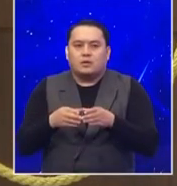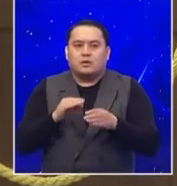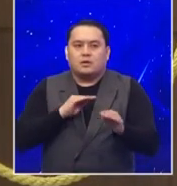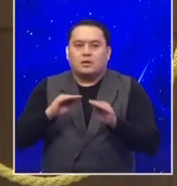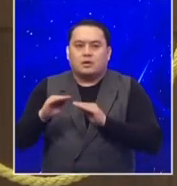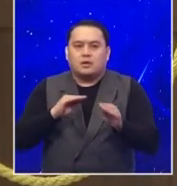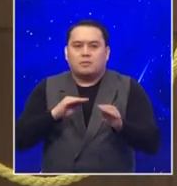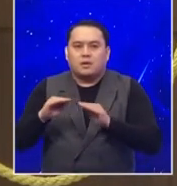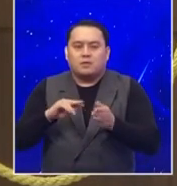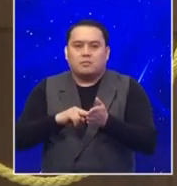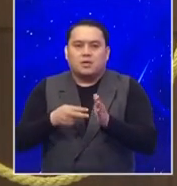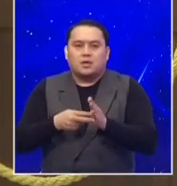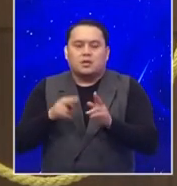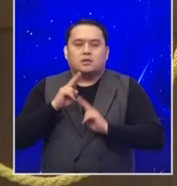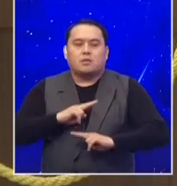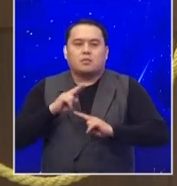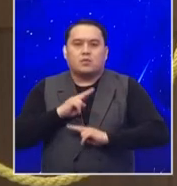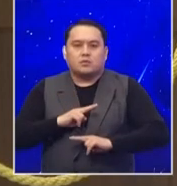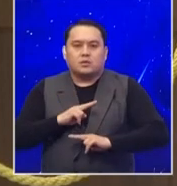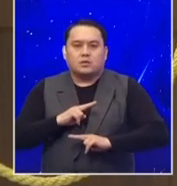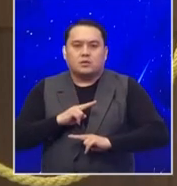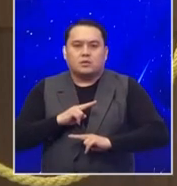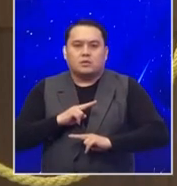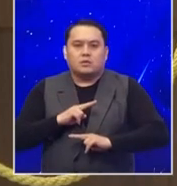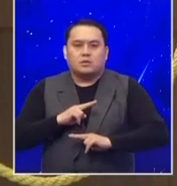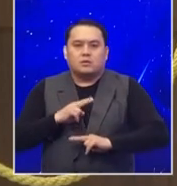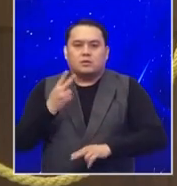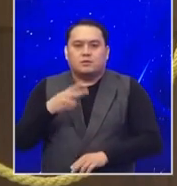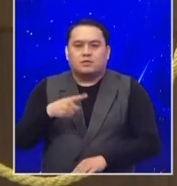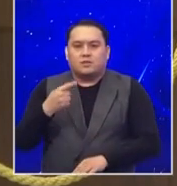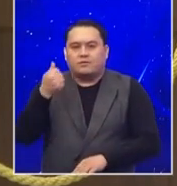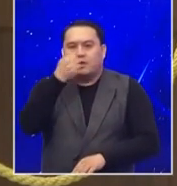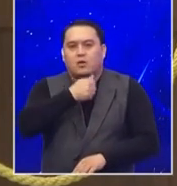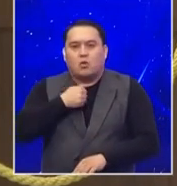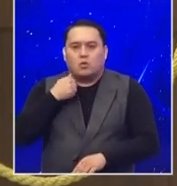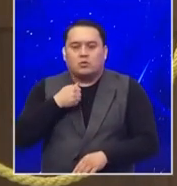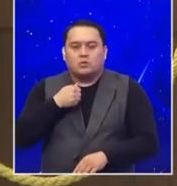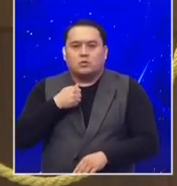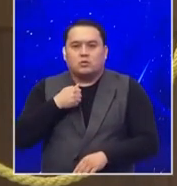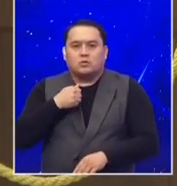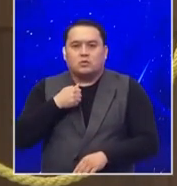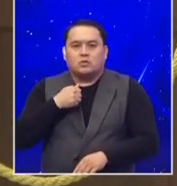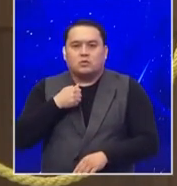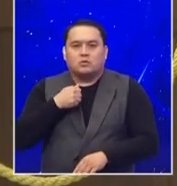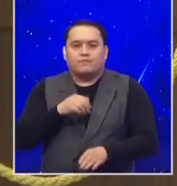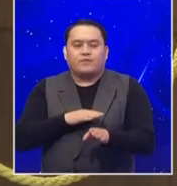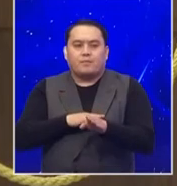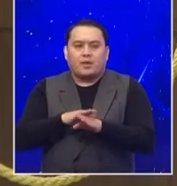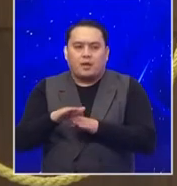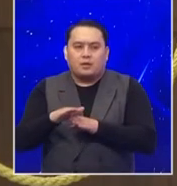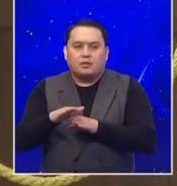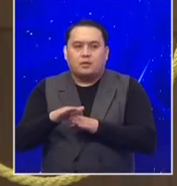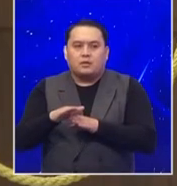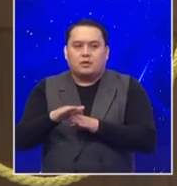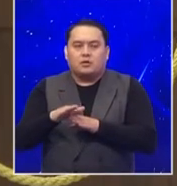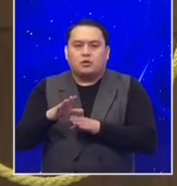разрабатывается план работы СНГ на 2021 год с учетом выполненных